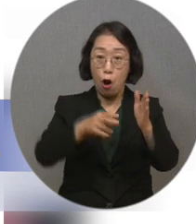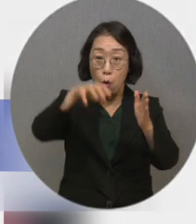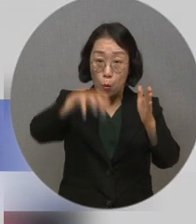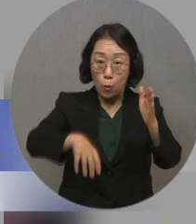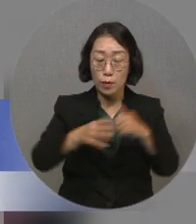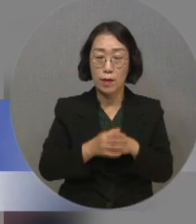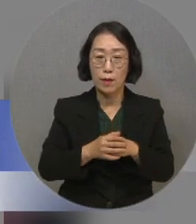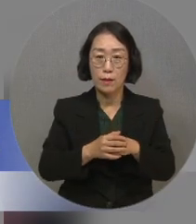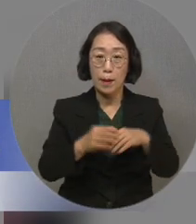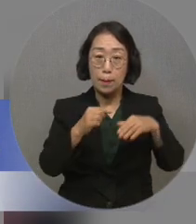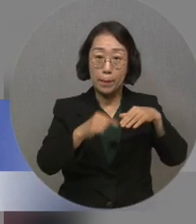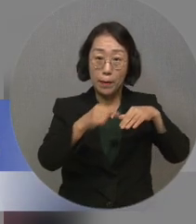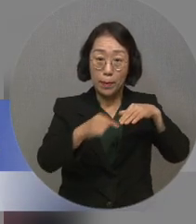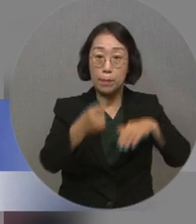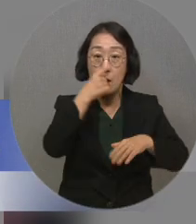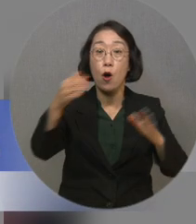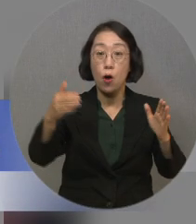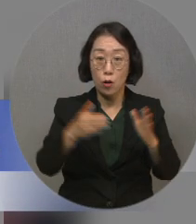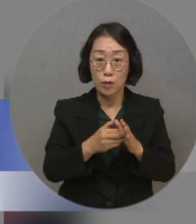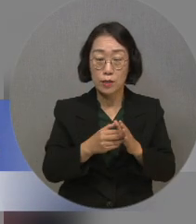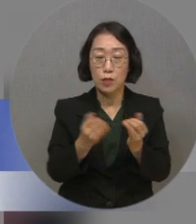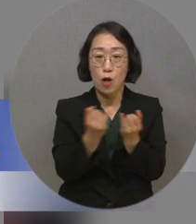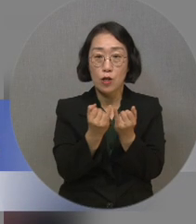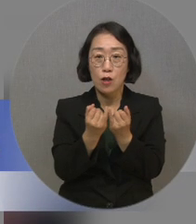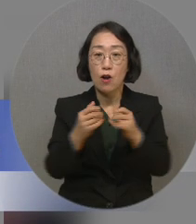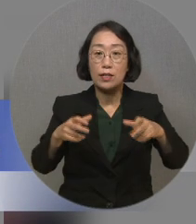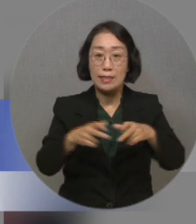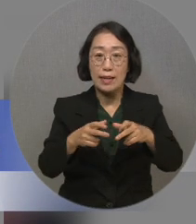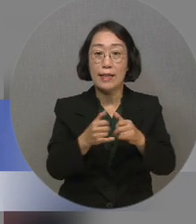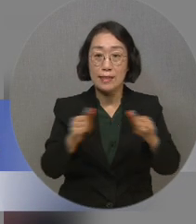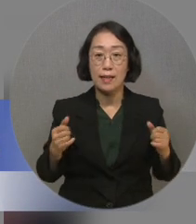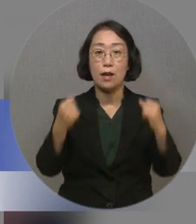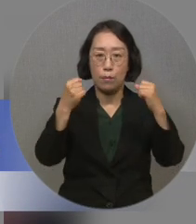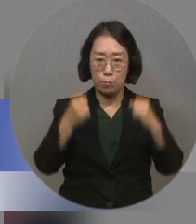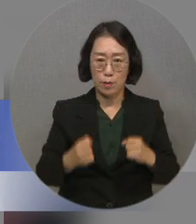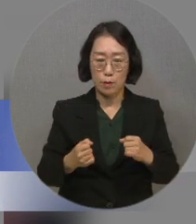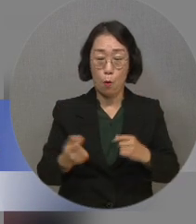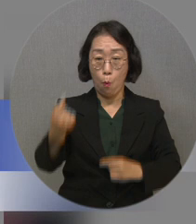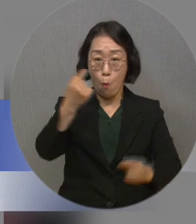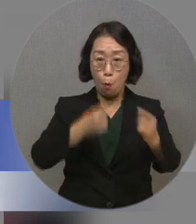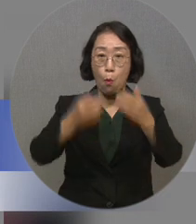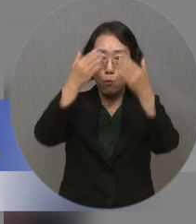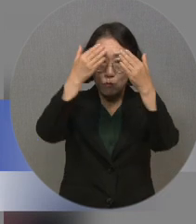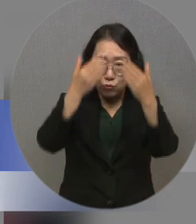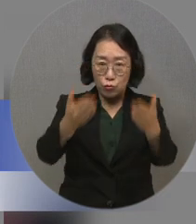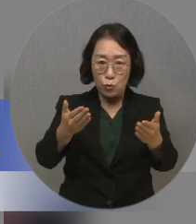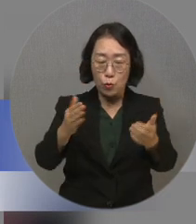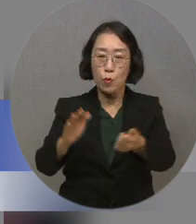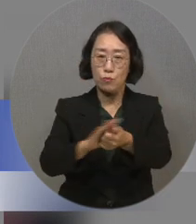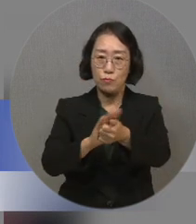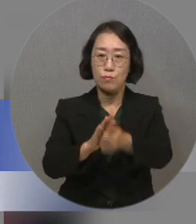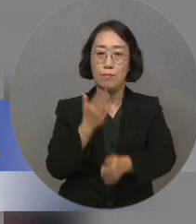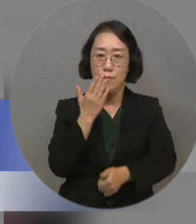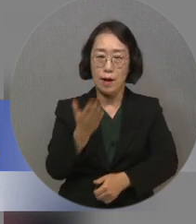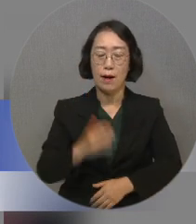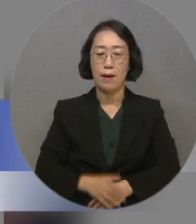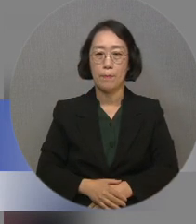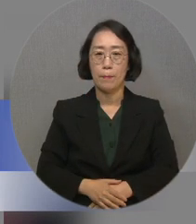이수한 여성장애인들이 매장에 근무하며 철도 이용객에게 무료로 네일케어 서비스를